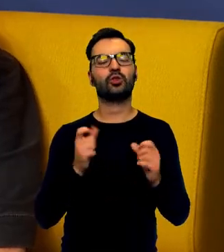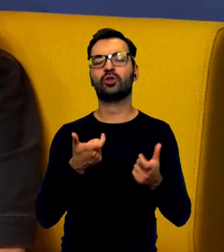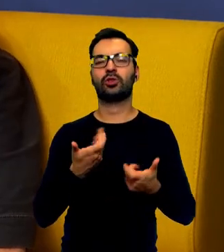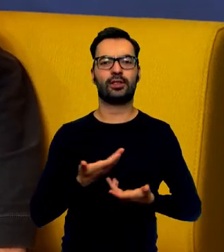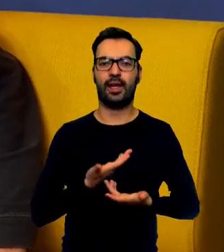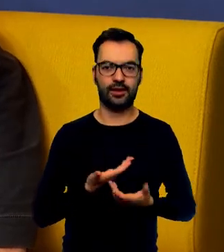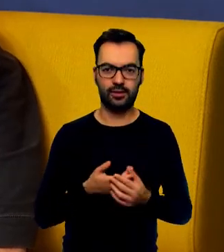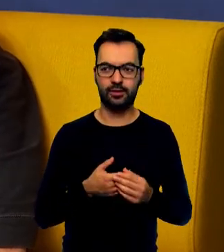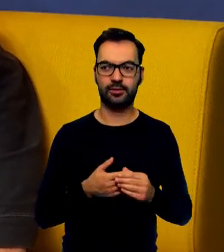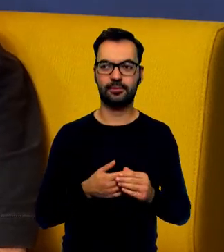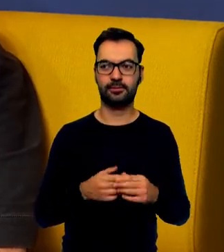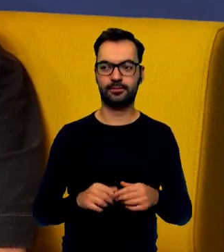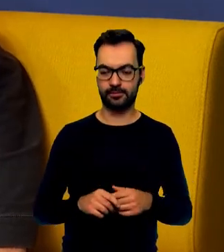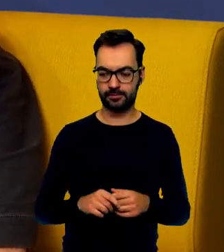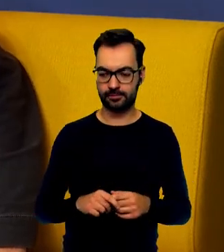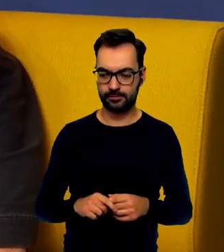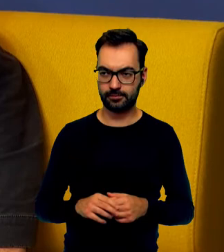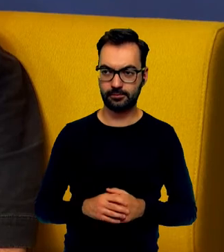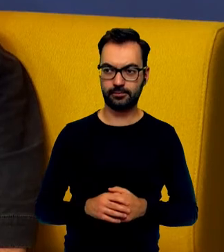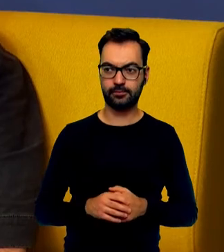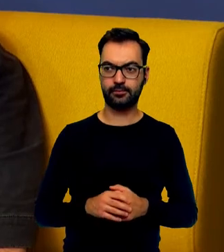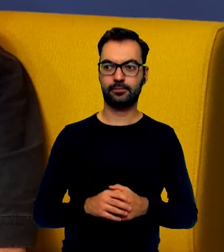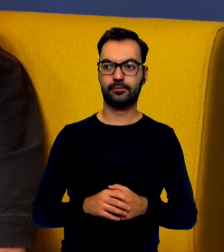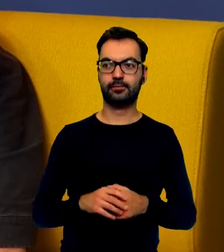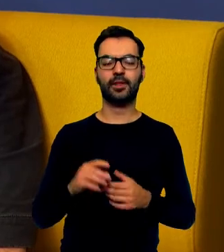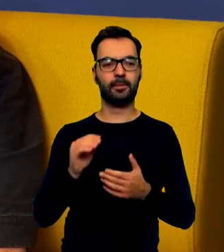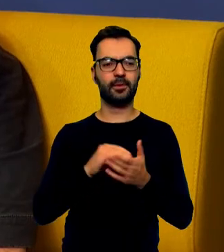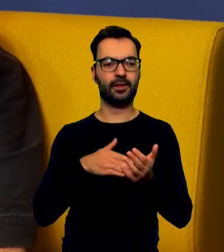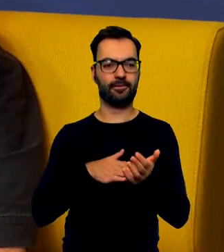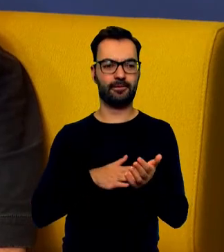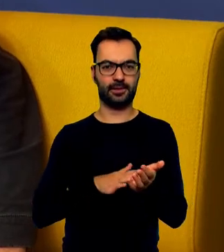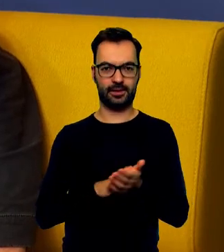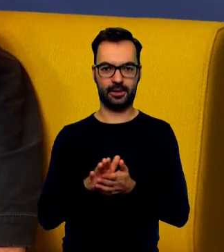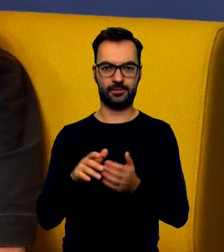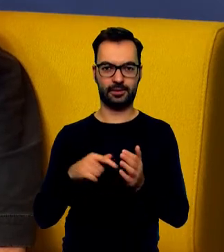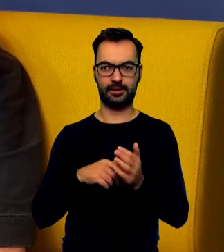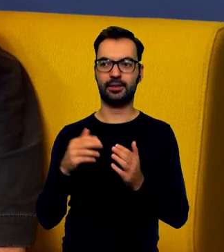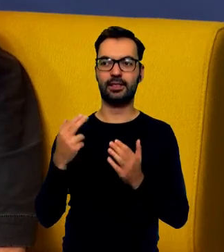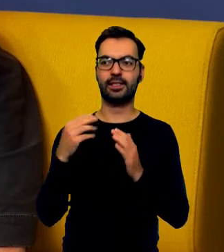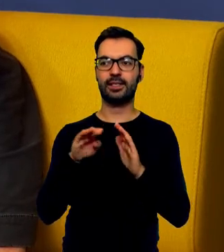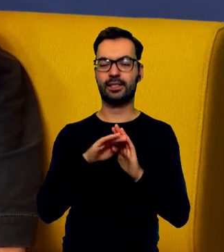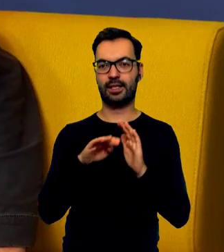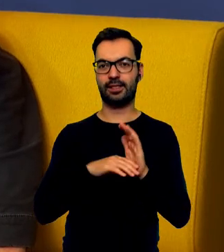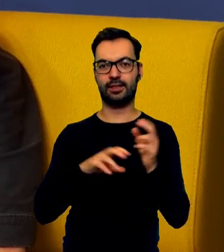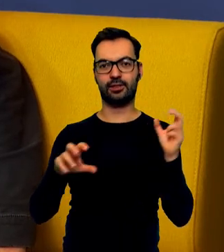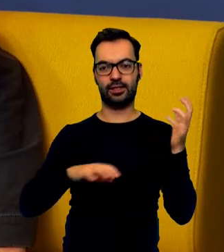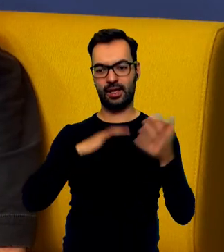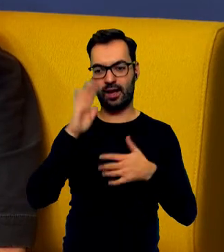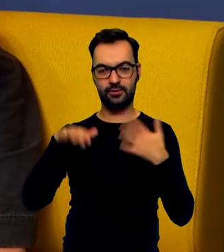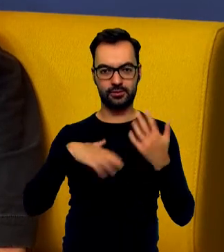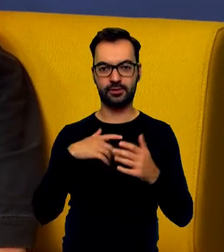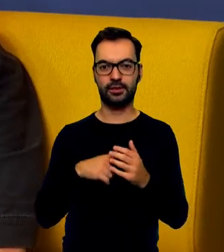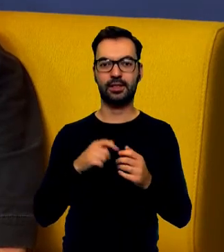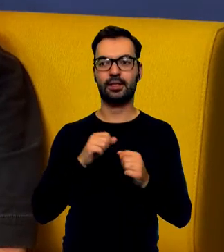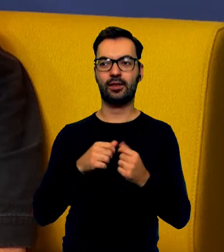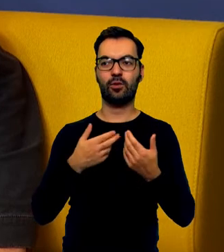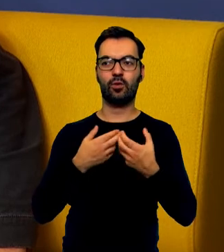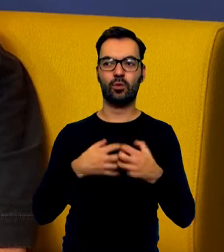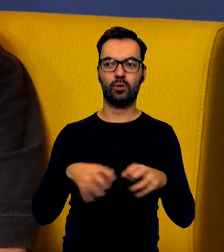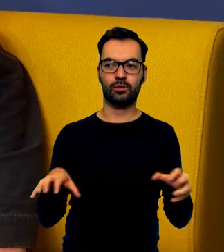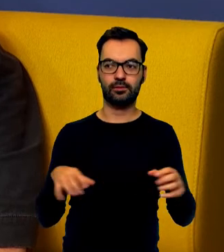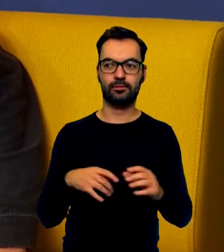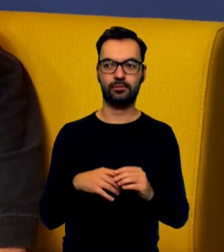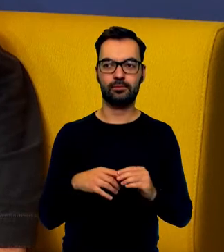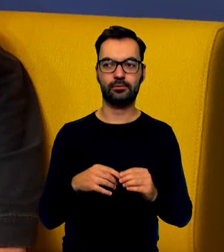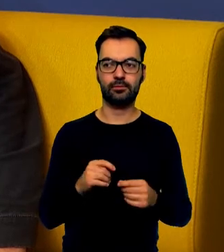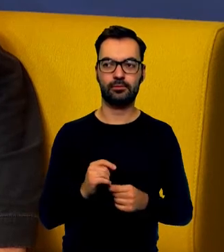przełożyć. Oczywiście, tak jak piszę we wstępie do reguł na czas chaosu, uważam to rozróżnienie z